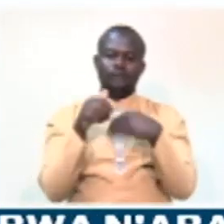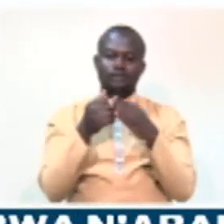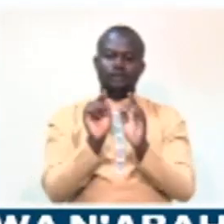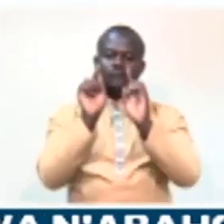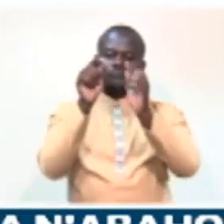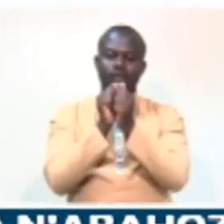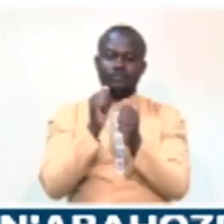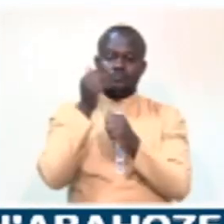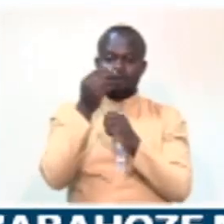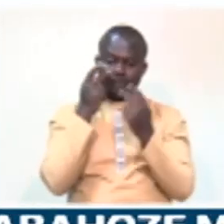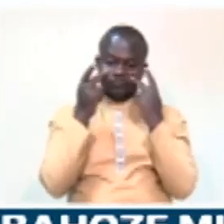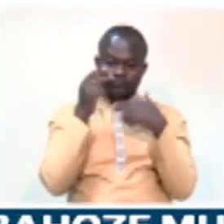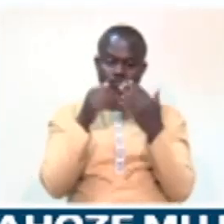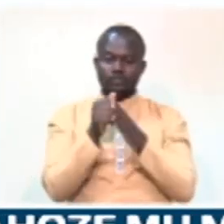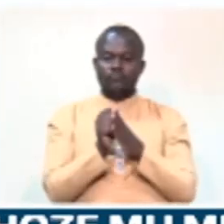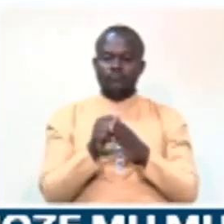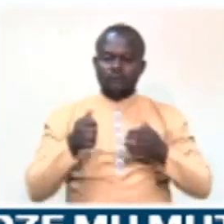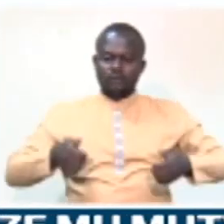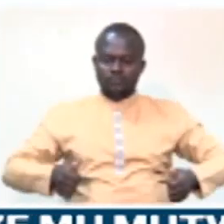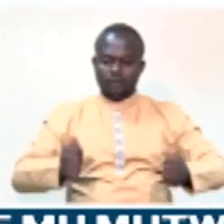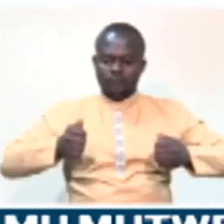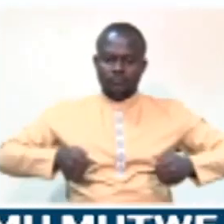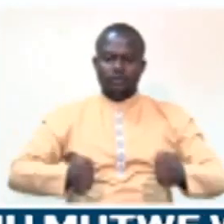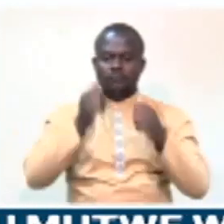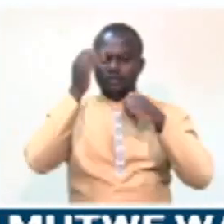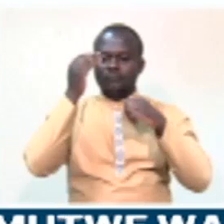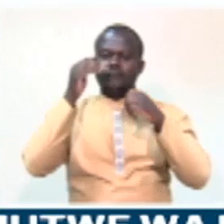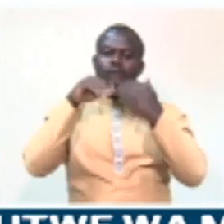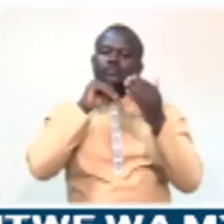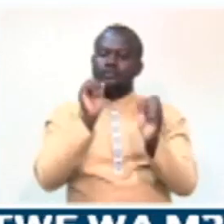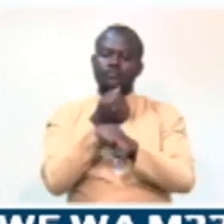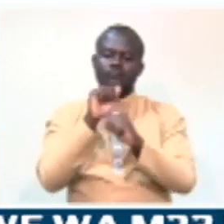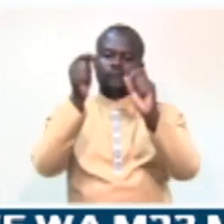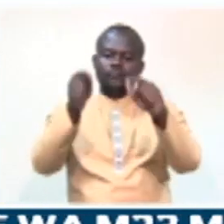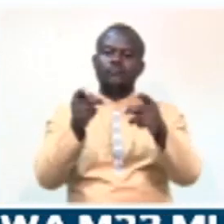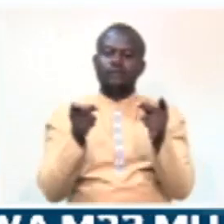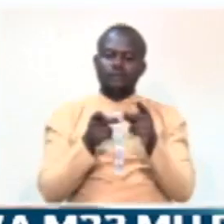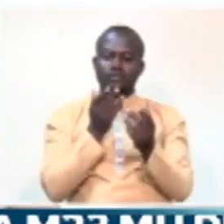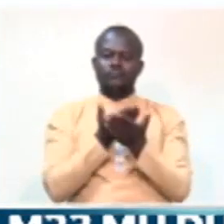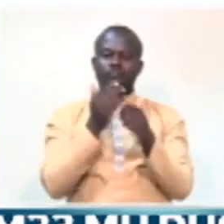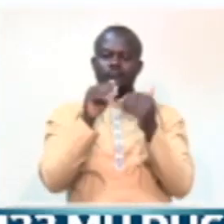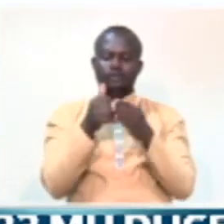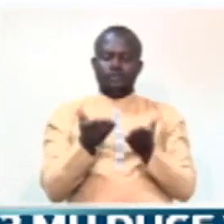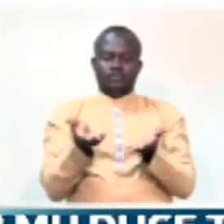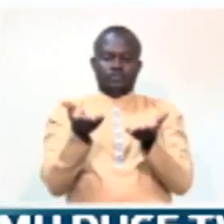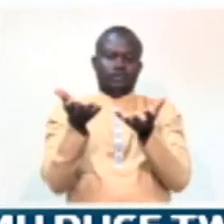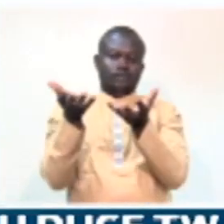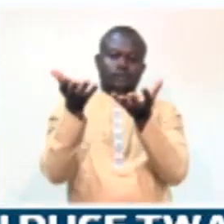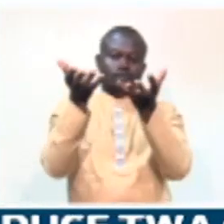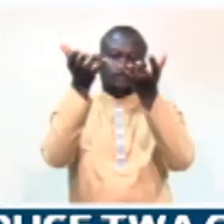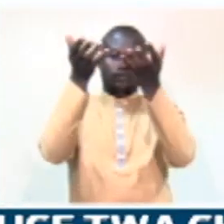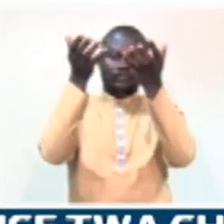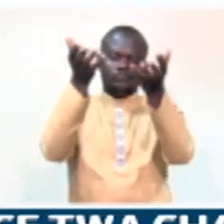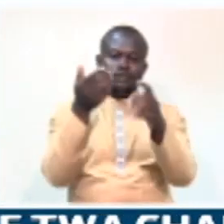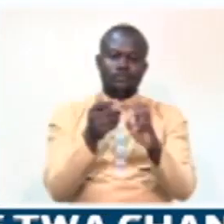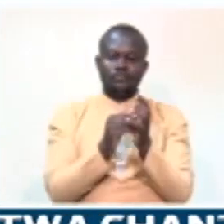ugasanga nk'ugendera ku kagare hari aho udashobora kugera, bisaba ko baguterura ku kagare